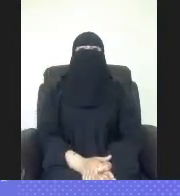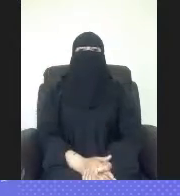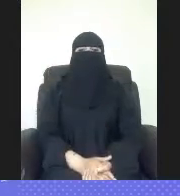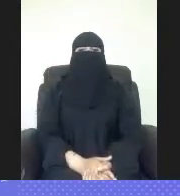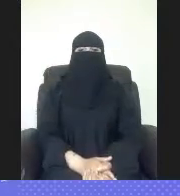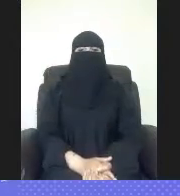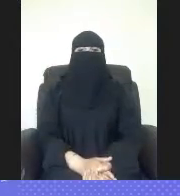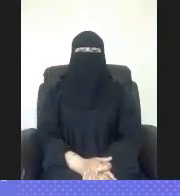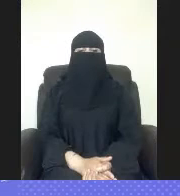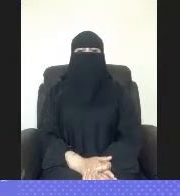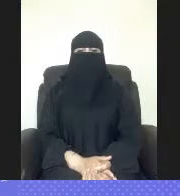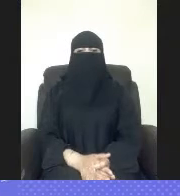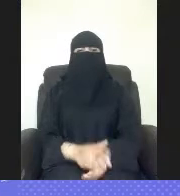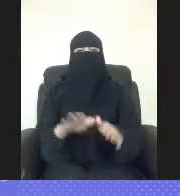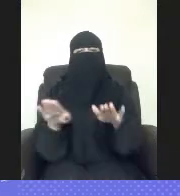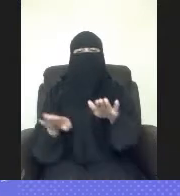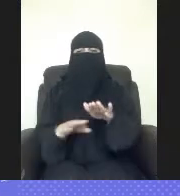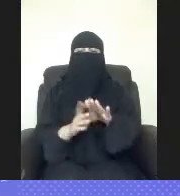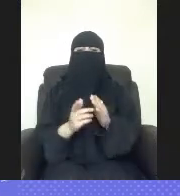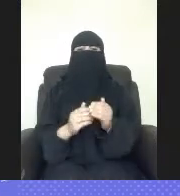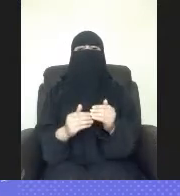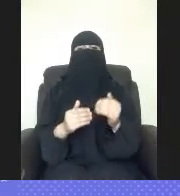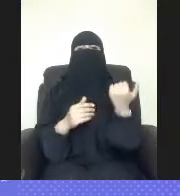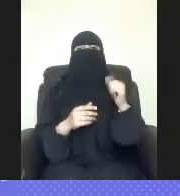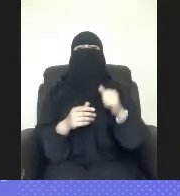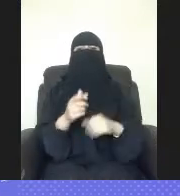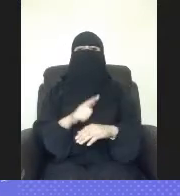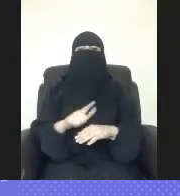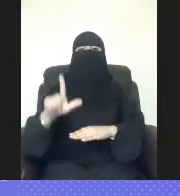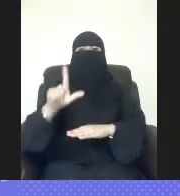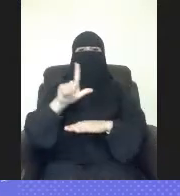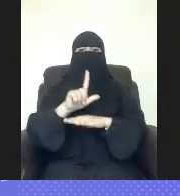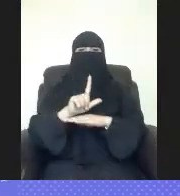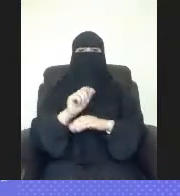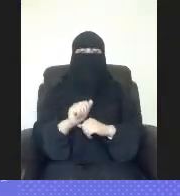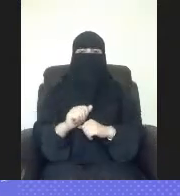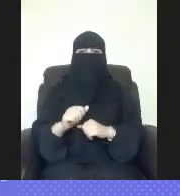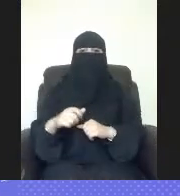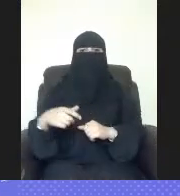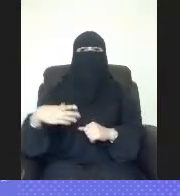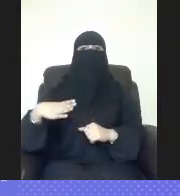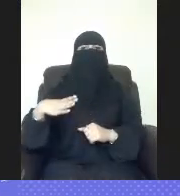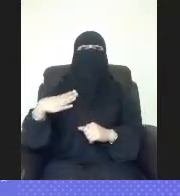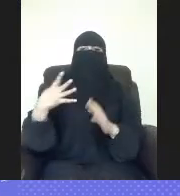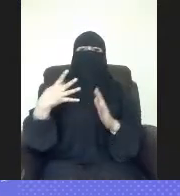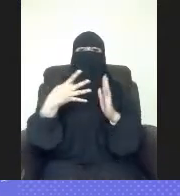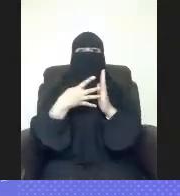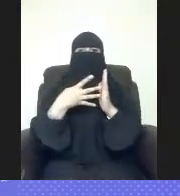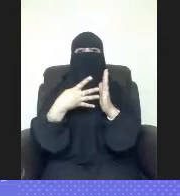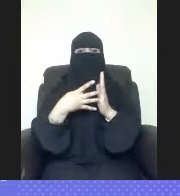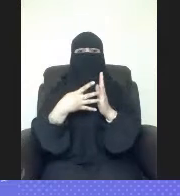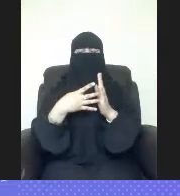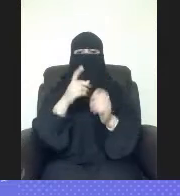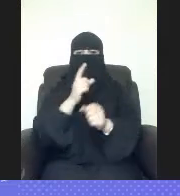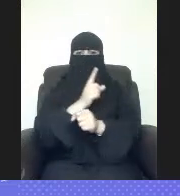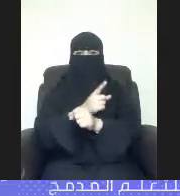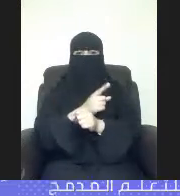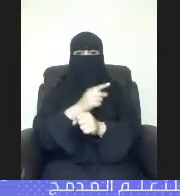تحت رعاية معالي رئيس الجامعة الأستاذ الدكتور فالح بن رجلا